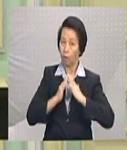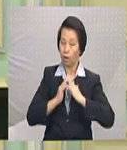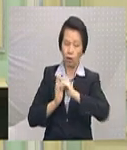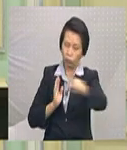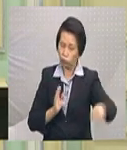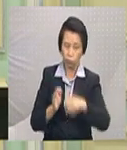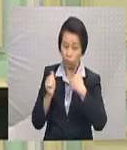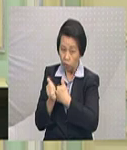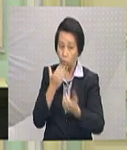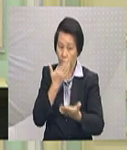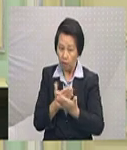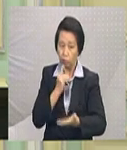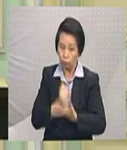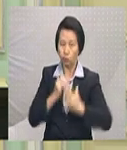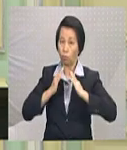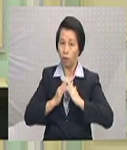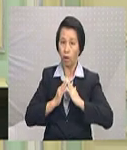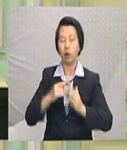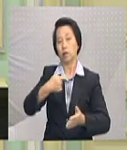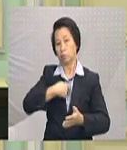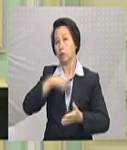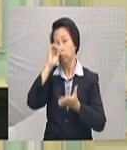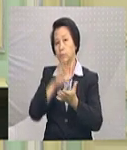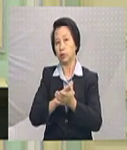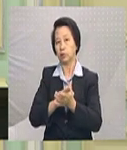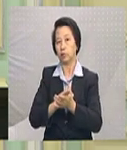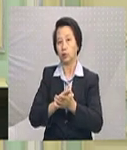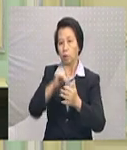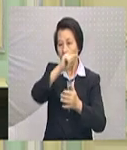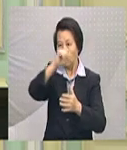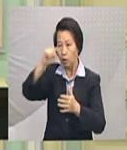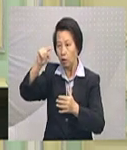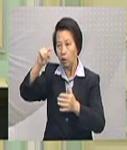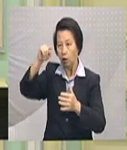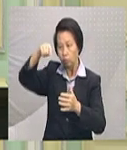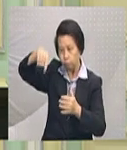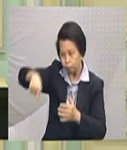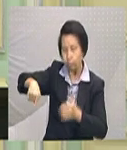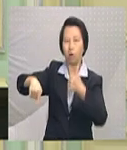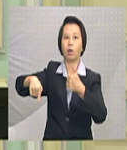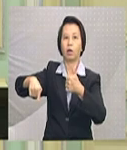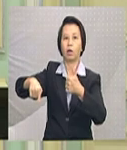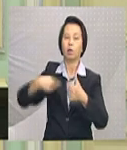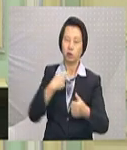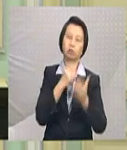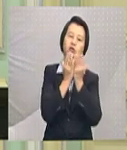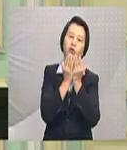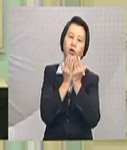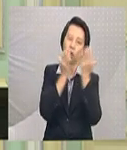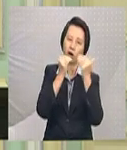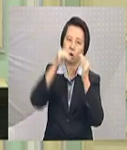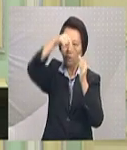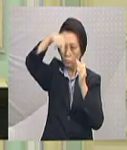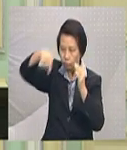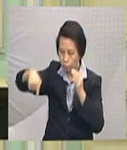diikuti dengan baik, saya percaya bukan setakat mendata tapi mungkin akan menurun. Kita doakan perkara itu berlaku.